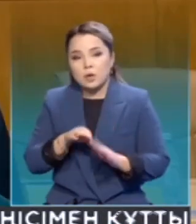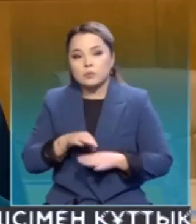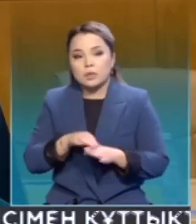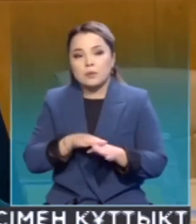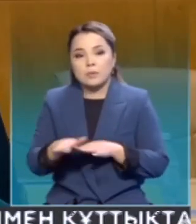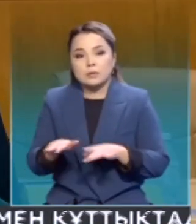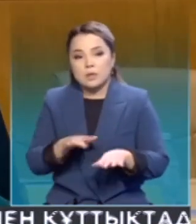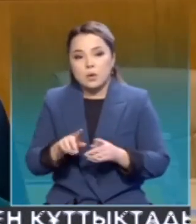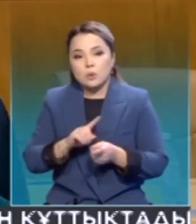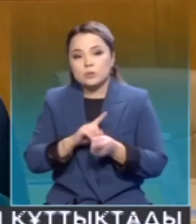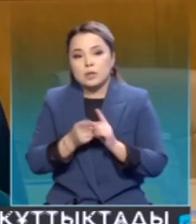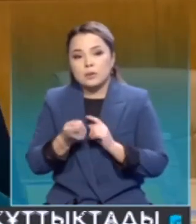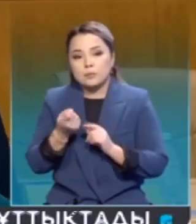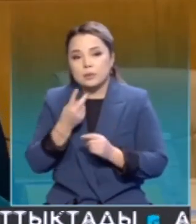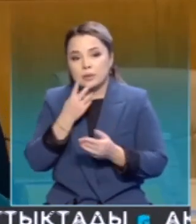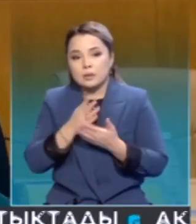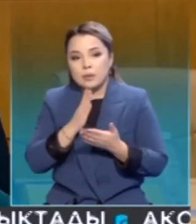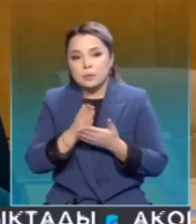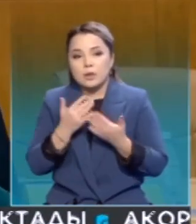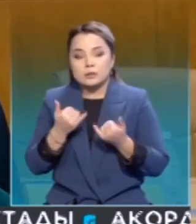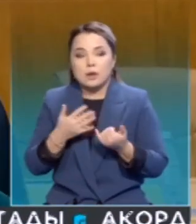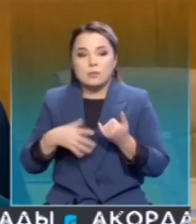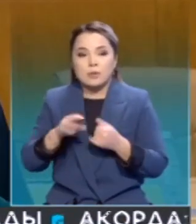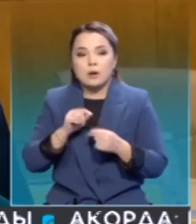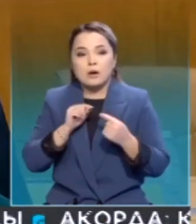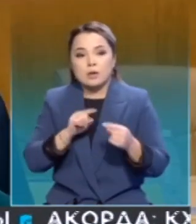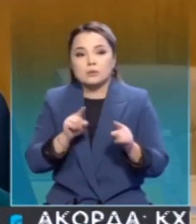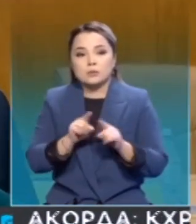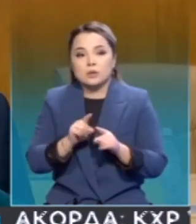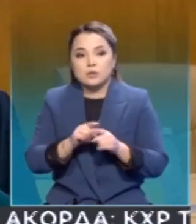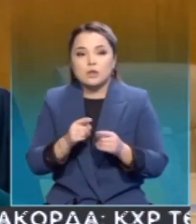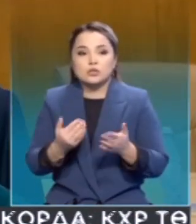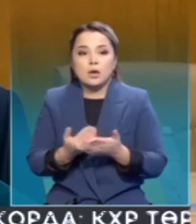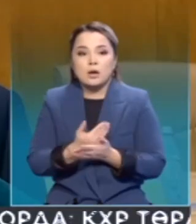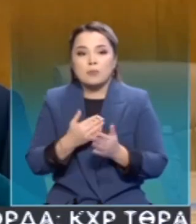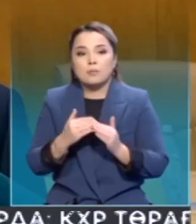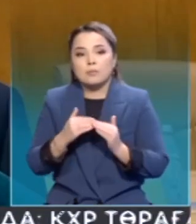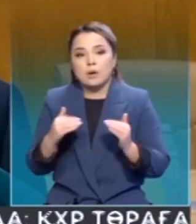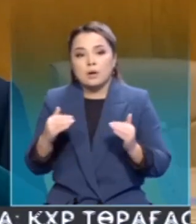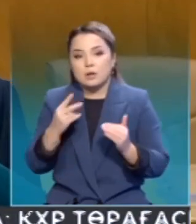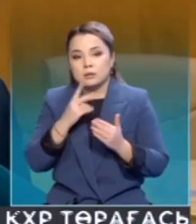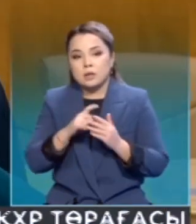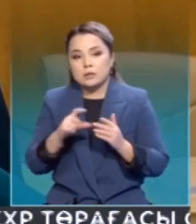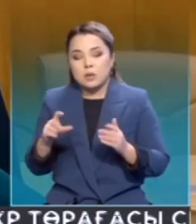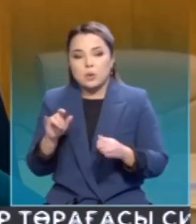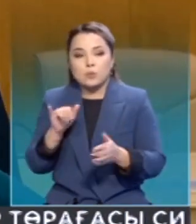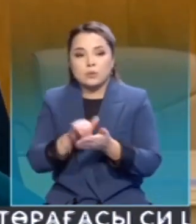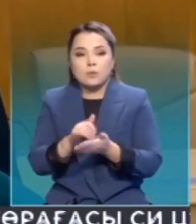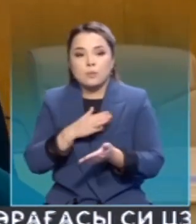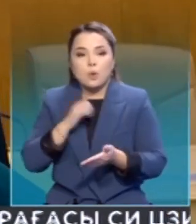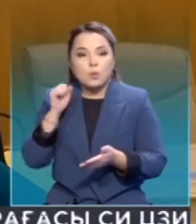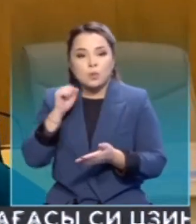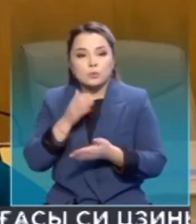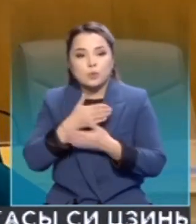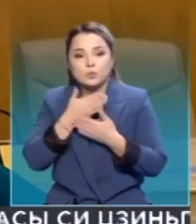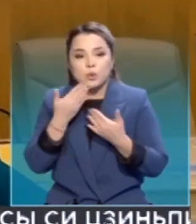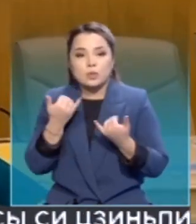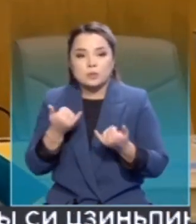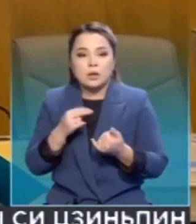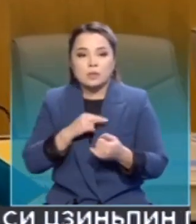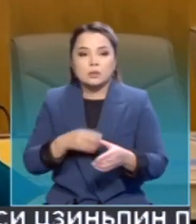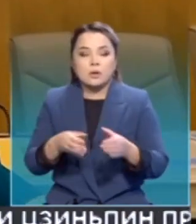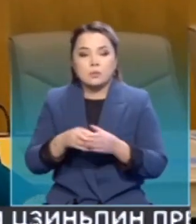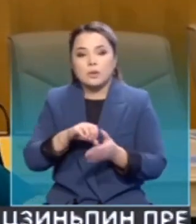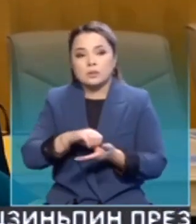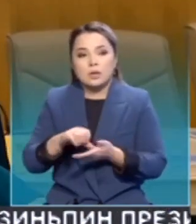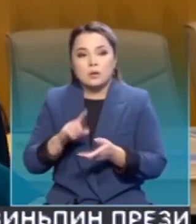процесі сәл өзгергенін білеміз. Айталық барлығына қарсымын деген жаңа баған қосылды. Мұндай тәсіл бізде Өзбекстанда жоқ. Сондықтан